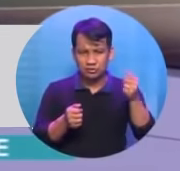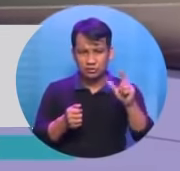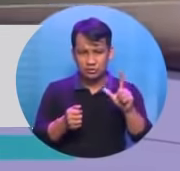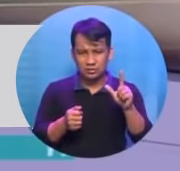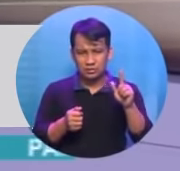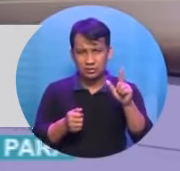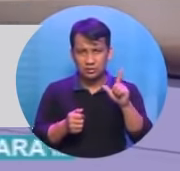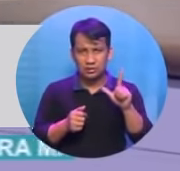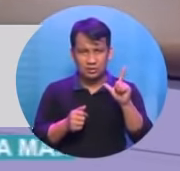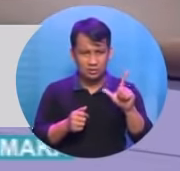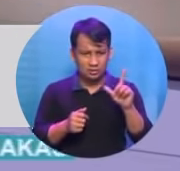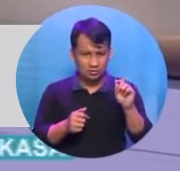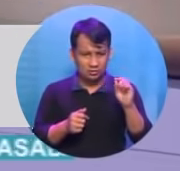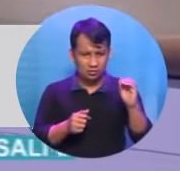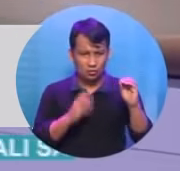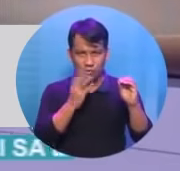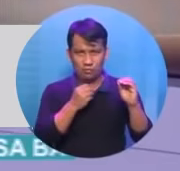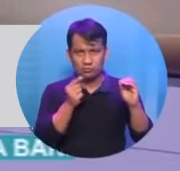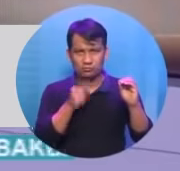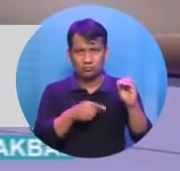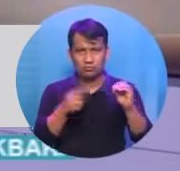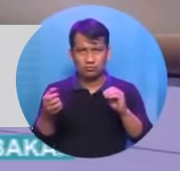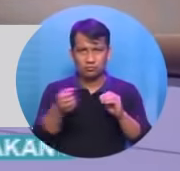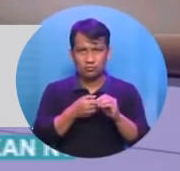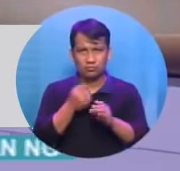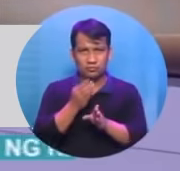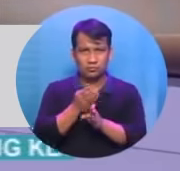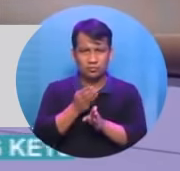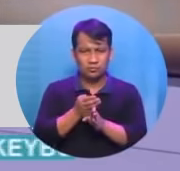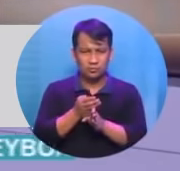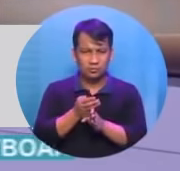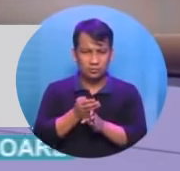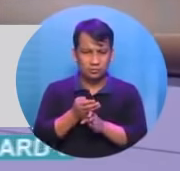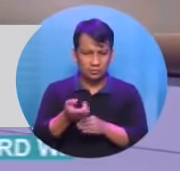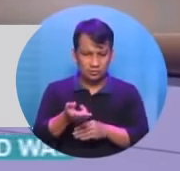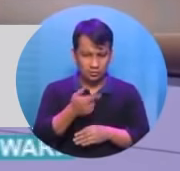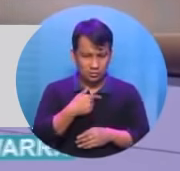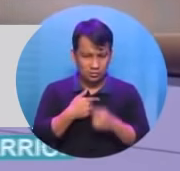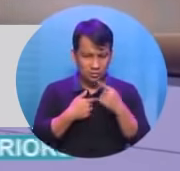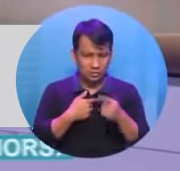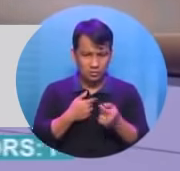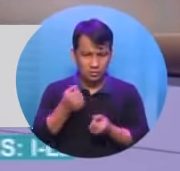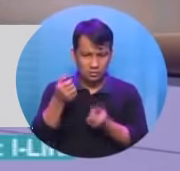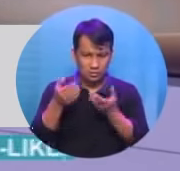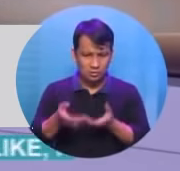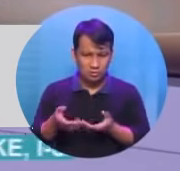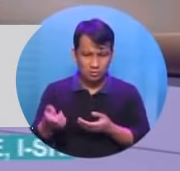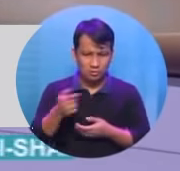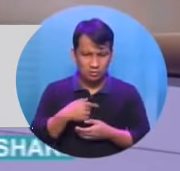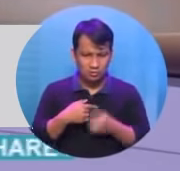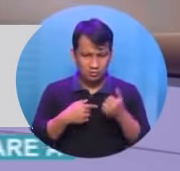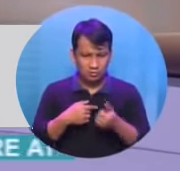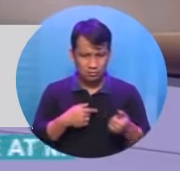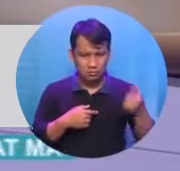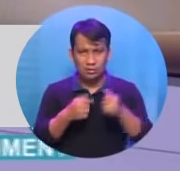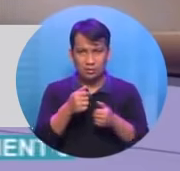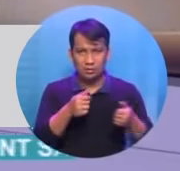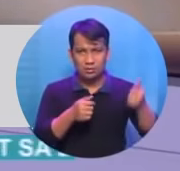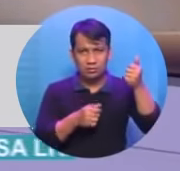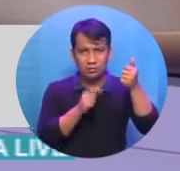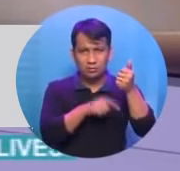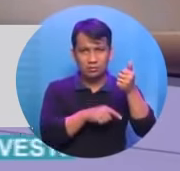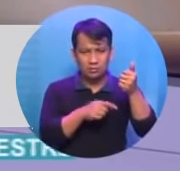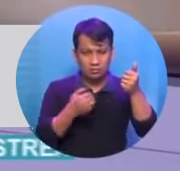nagsabi na 1 million po ang tubos sa lisensya ng inyong driver? Ang sabi ng driver namin, sir, yung hepe daw, sir,